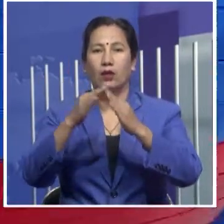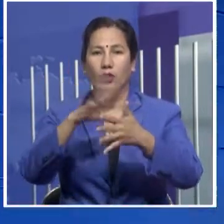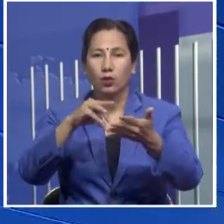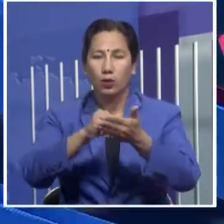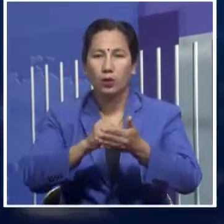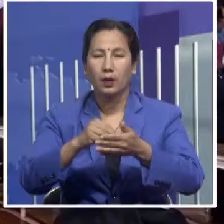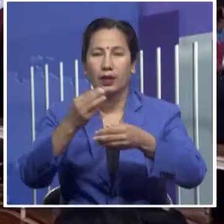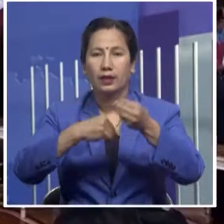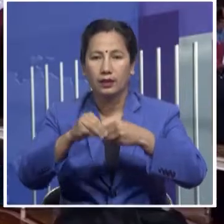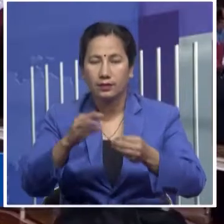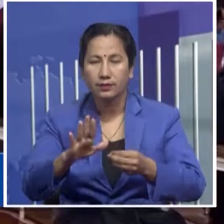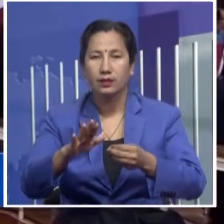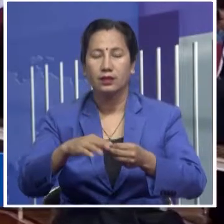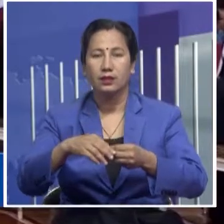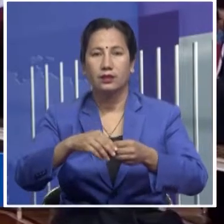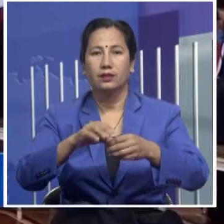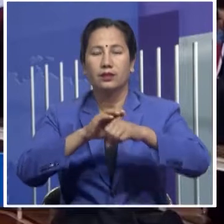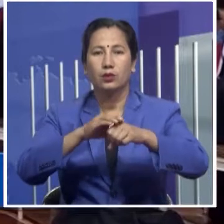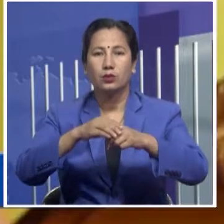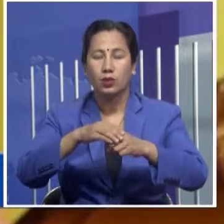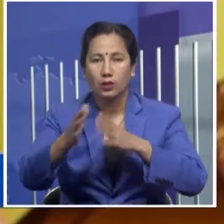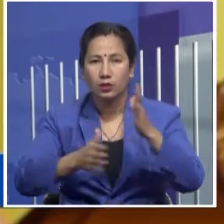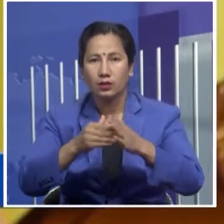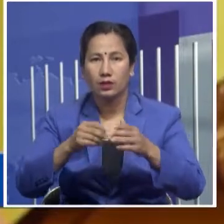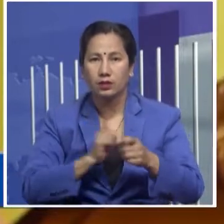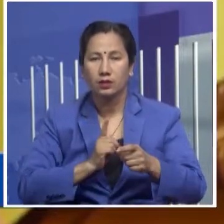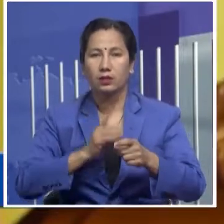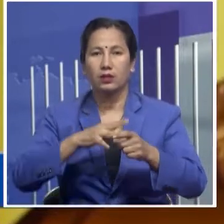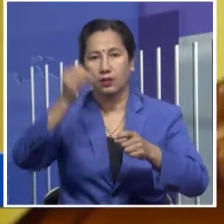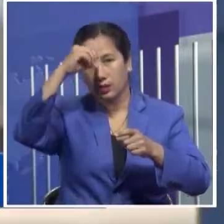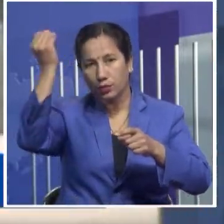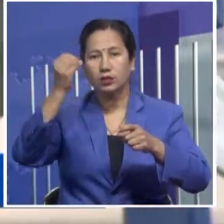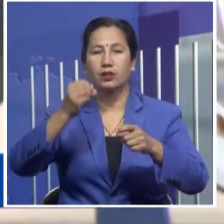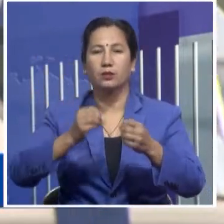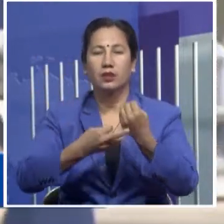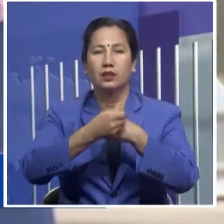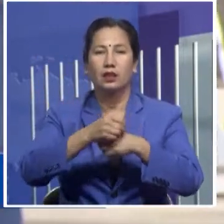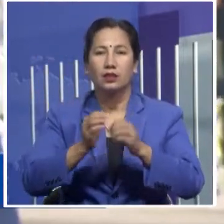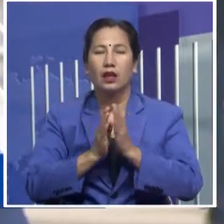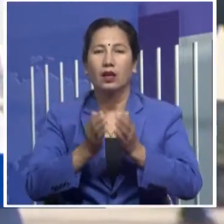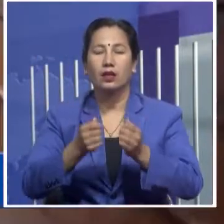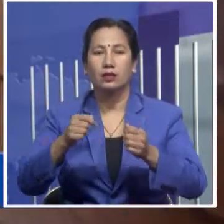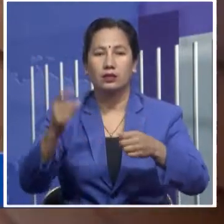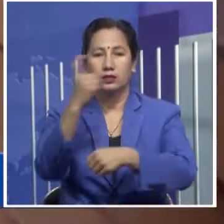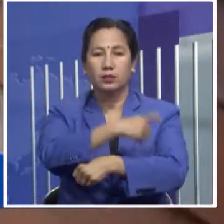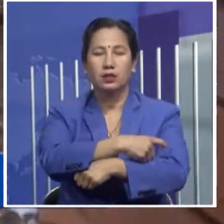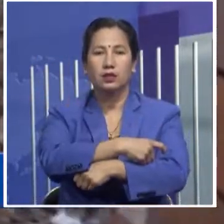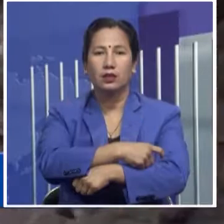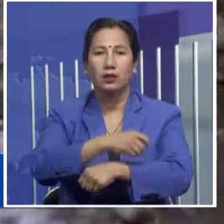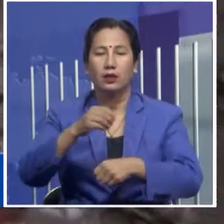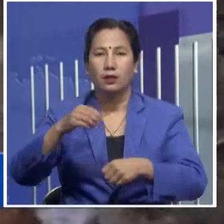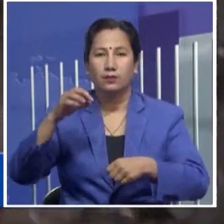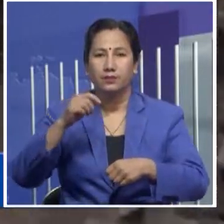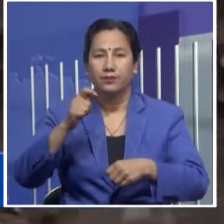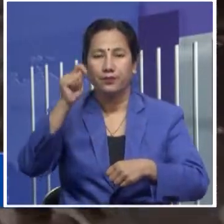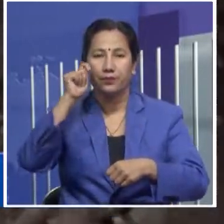हस्तान्तरण। युद्धको संकेत दिएर तर्साउने काम नगर्न पश्चिमा मुलुकलाई युक्रेनको आग्रह। सीमा क्षेत्रमा तैनात रुसी सेनाबाट